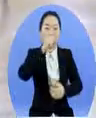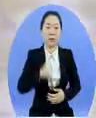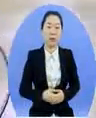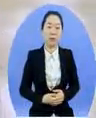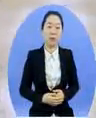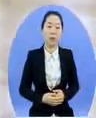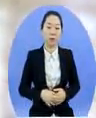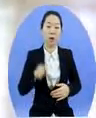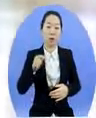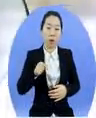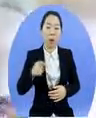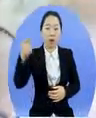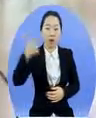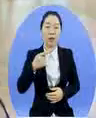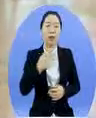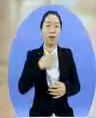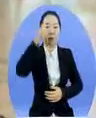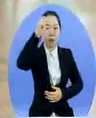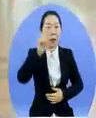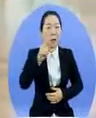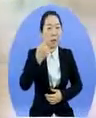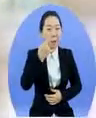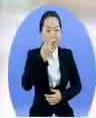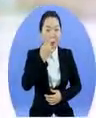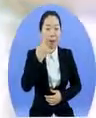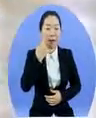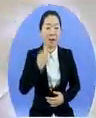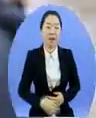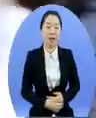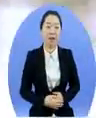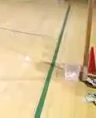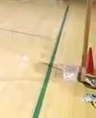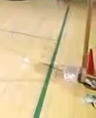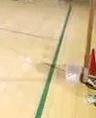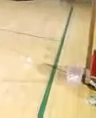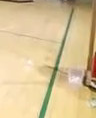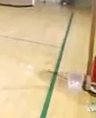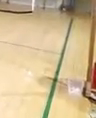같아요. 여기까지 왔으니까요. 저도 배드민턴 한번 배워보도록 하겠습니다.